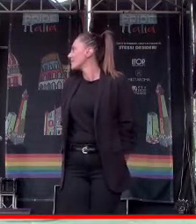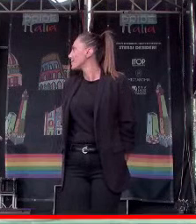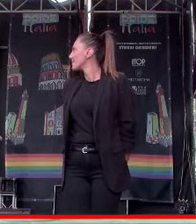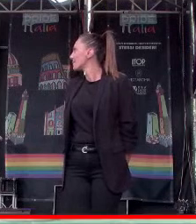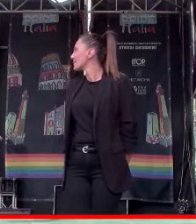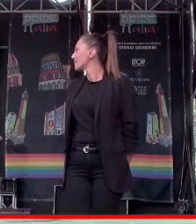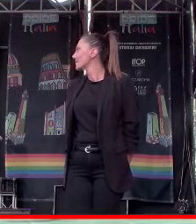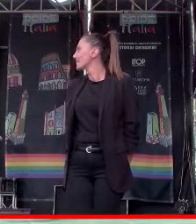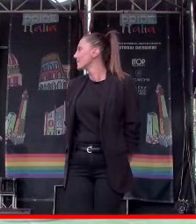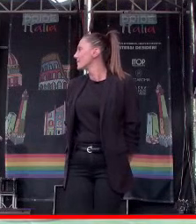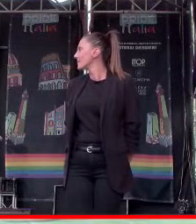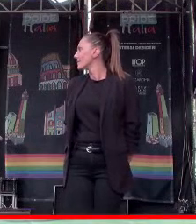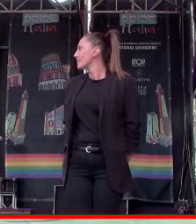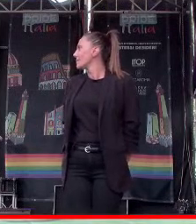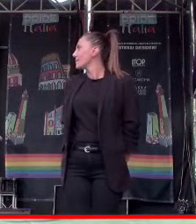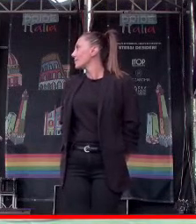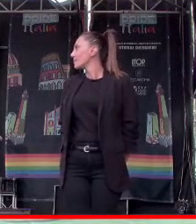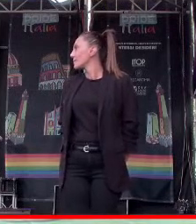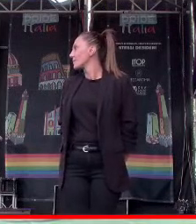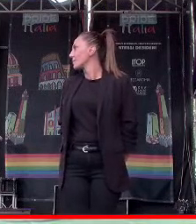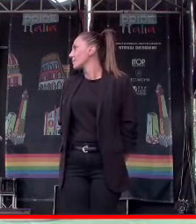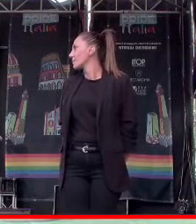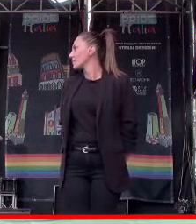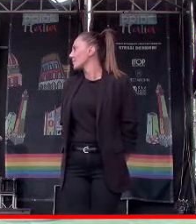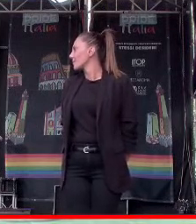devo continuare a parlare come una fatta. Ok,